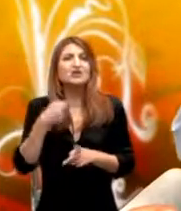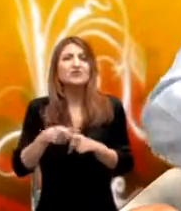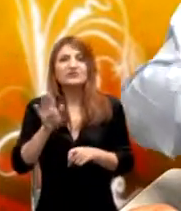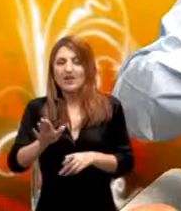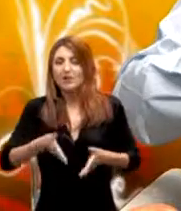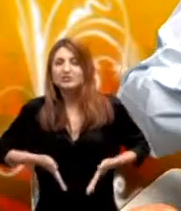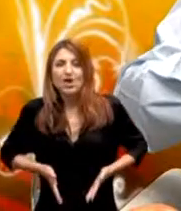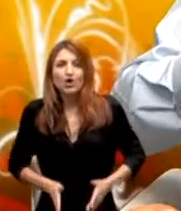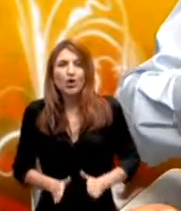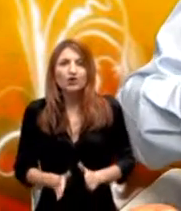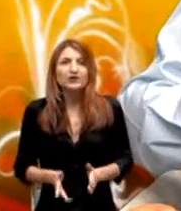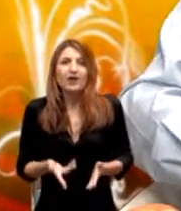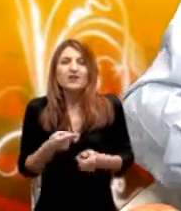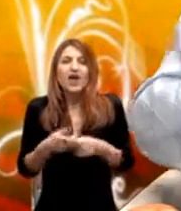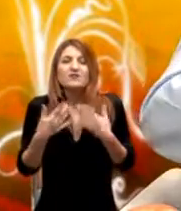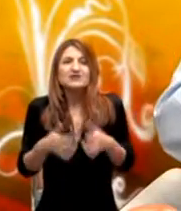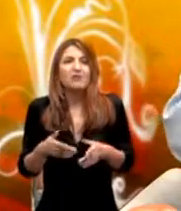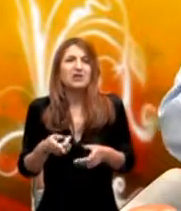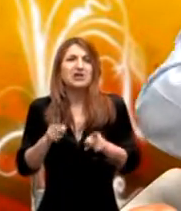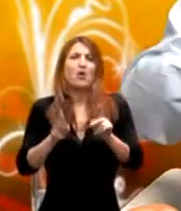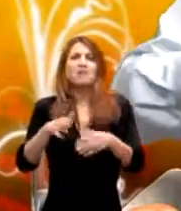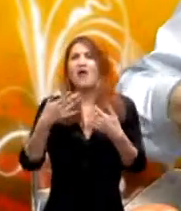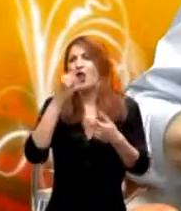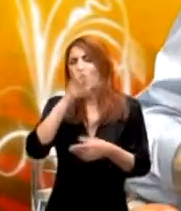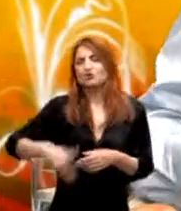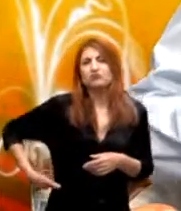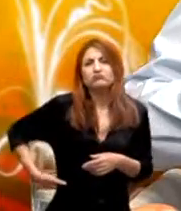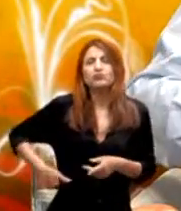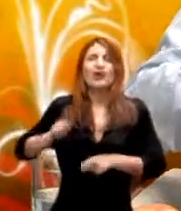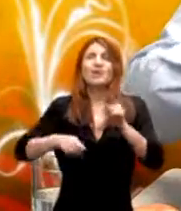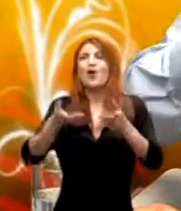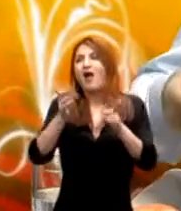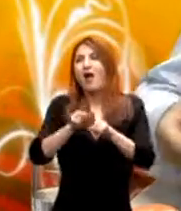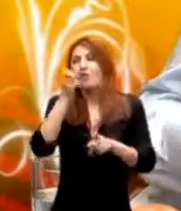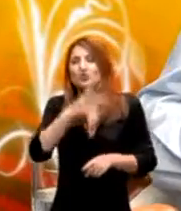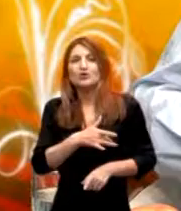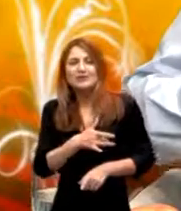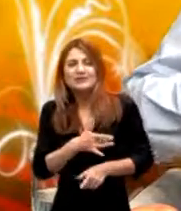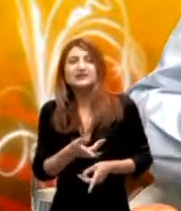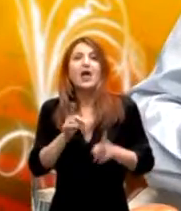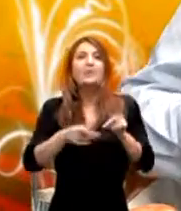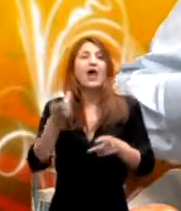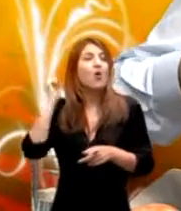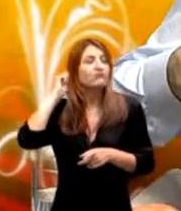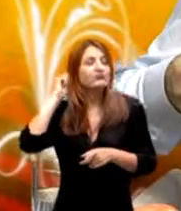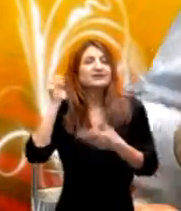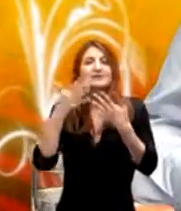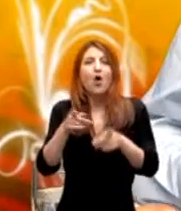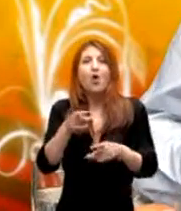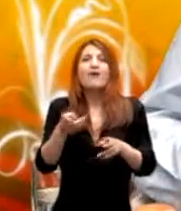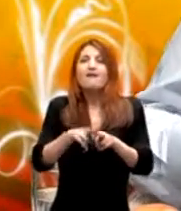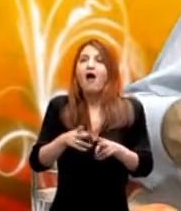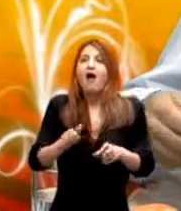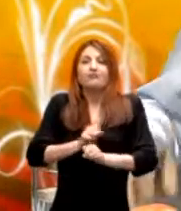su se tako rodili se sa te slabijim dijelom. Neko ima slabije bubrek, neko slabije srce, a on ima to. I on je sklon